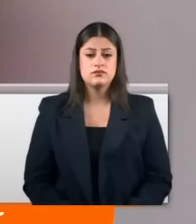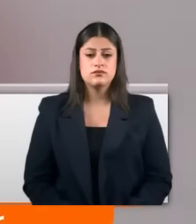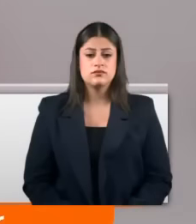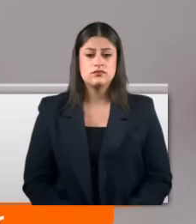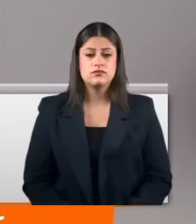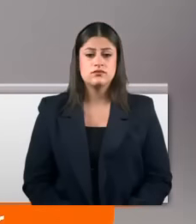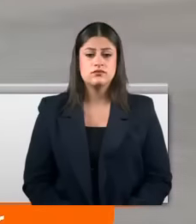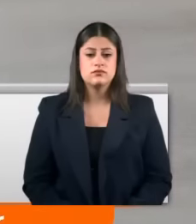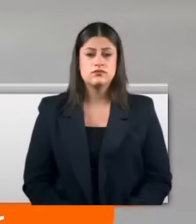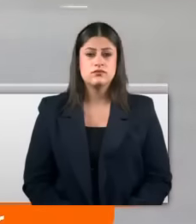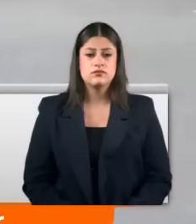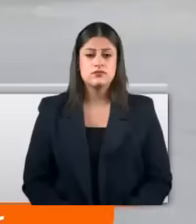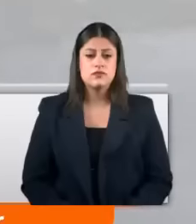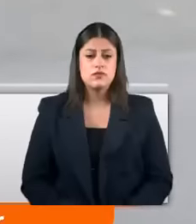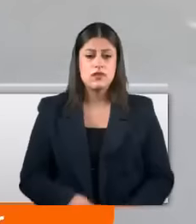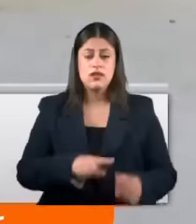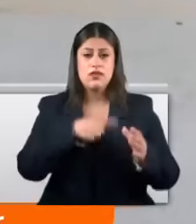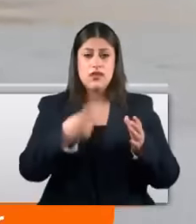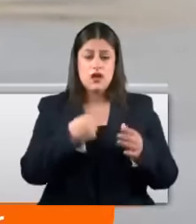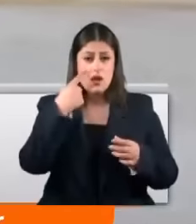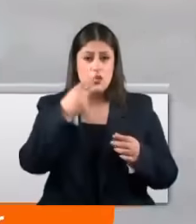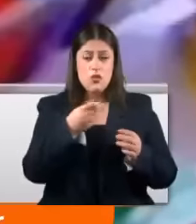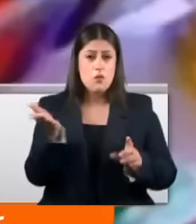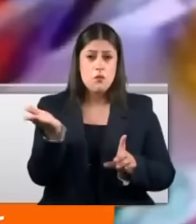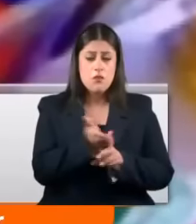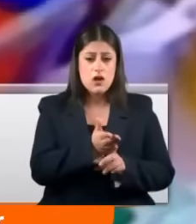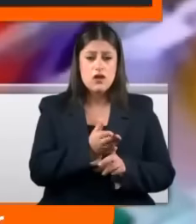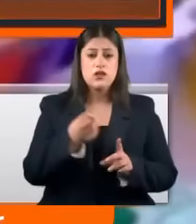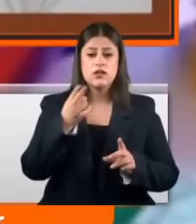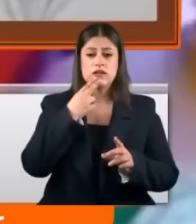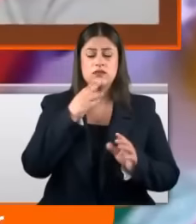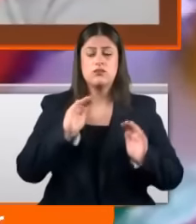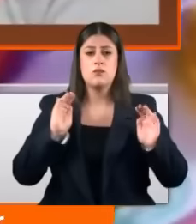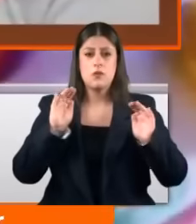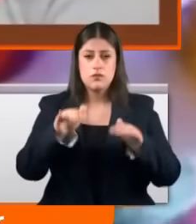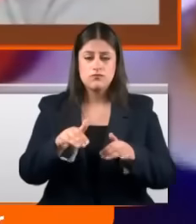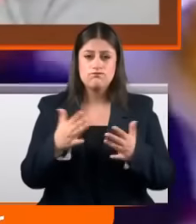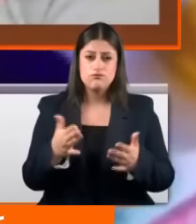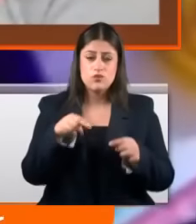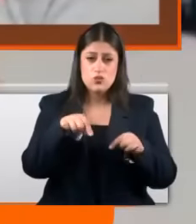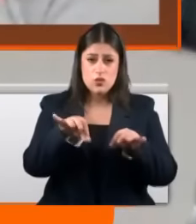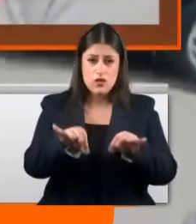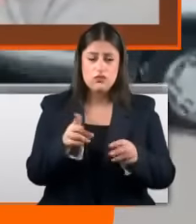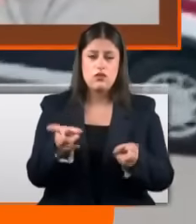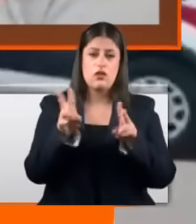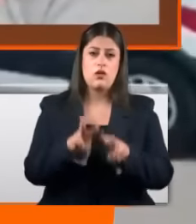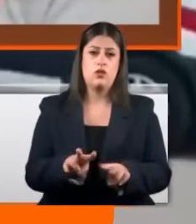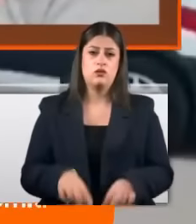Allah kahretsin. Çarpan tekerleğin şiddetiyle yere yığıldı ve ne acı ki oracıkta can verdi.